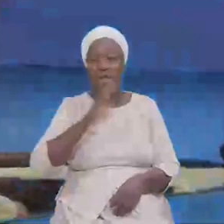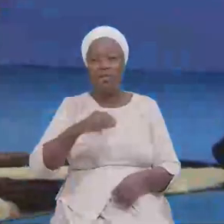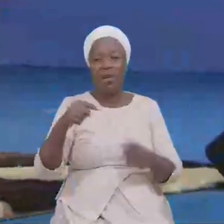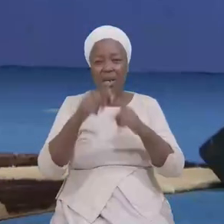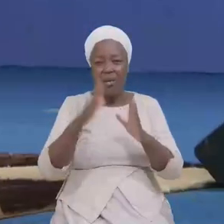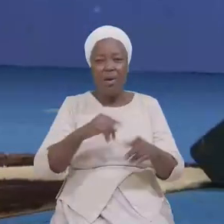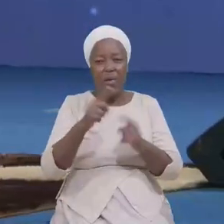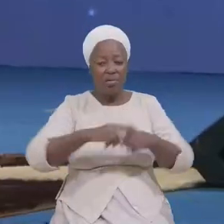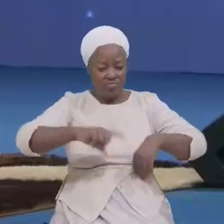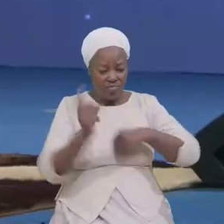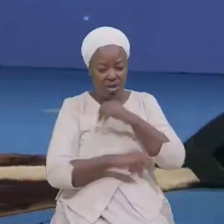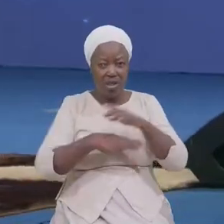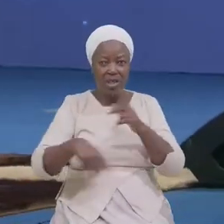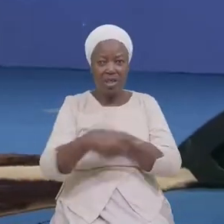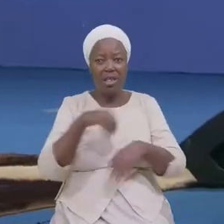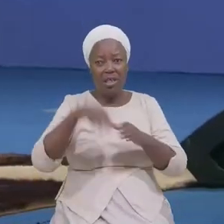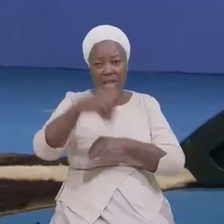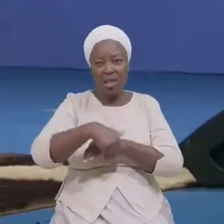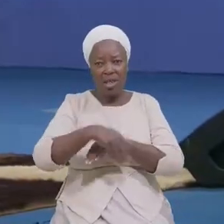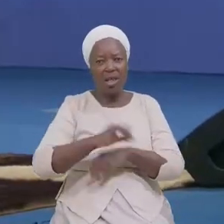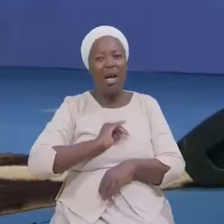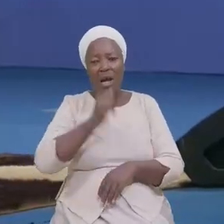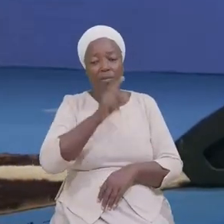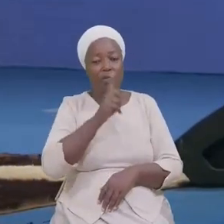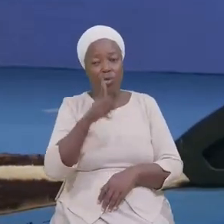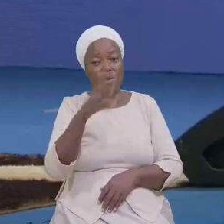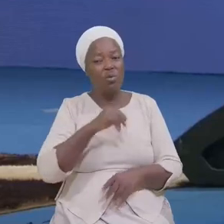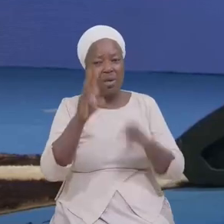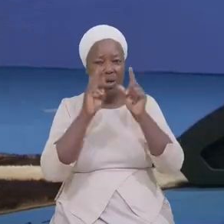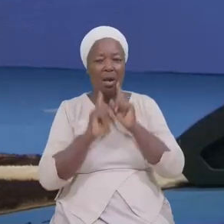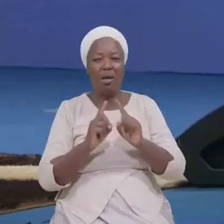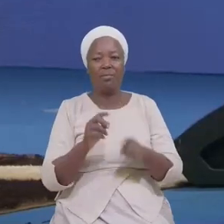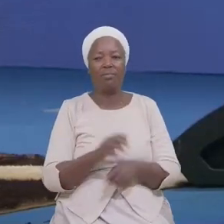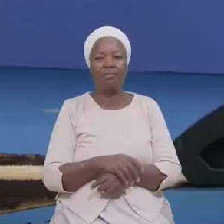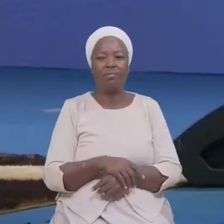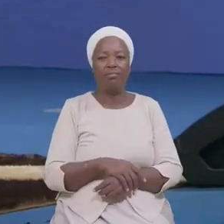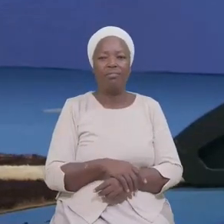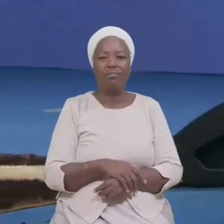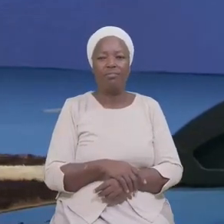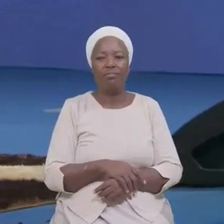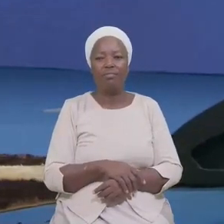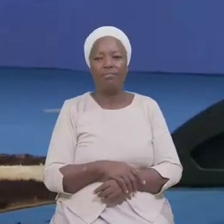lorsqu'il te chicote dans la journée, dans la nuit, tu pleures certainement.